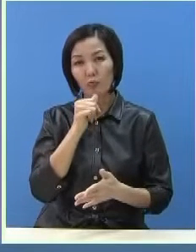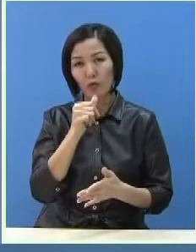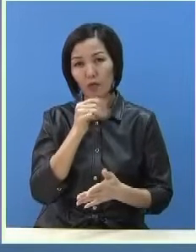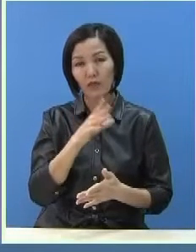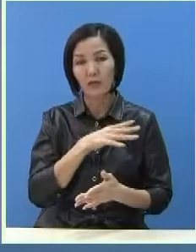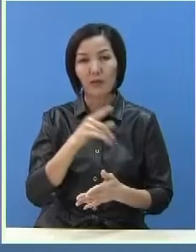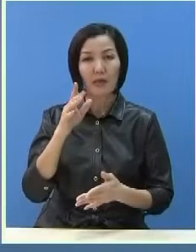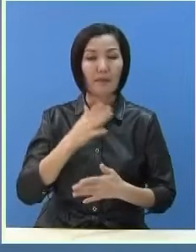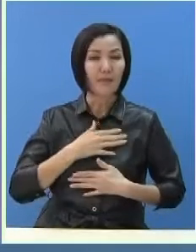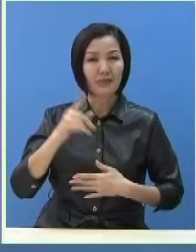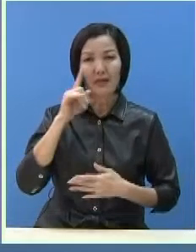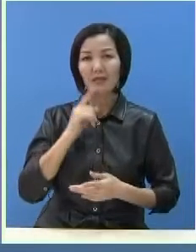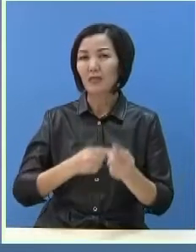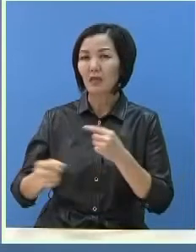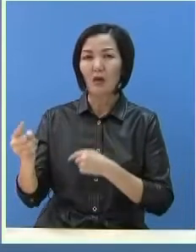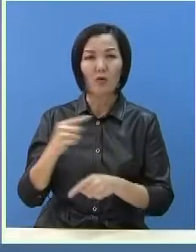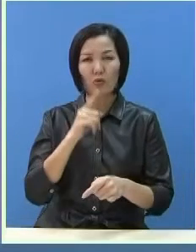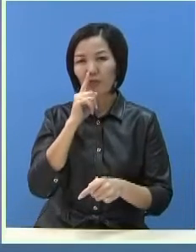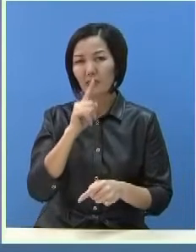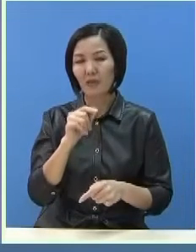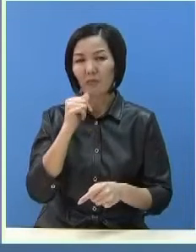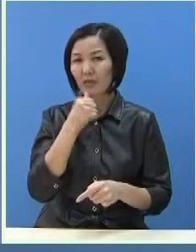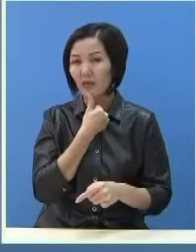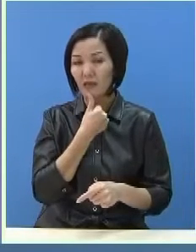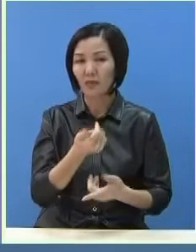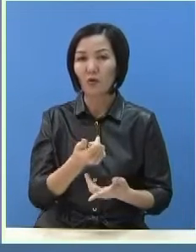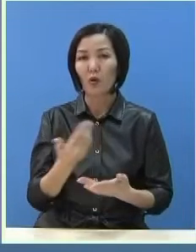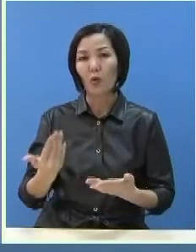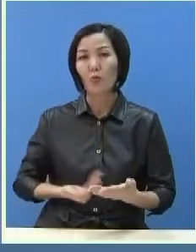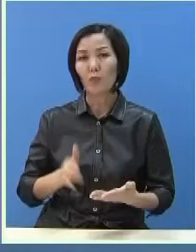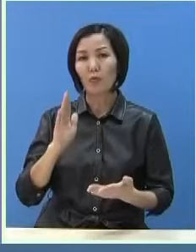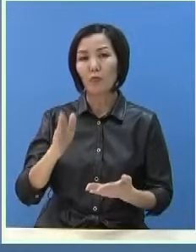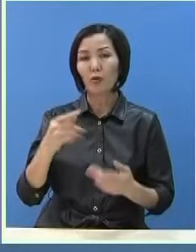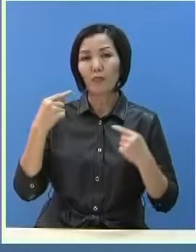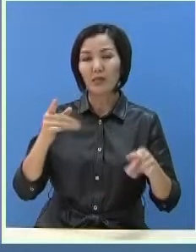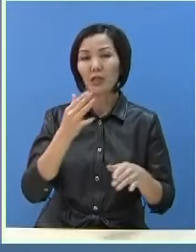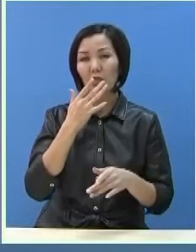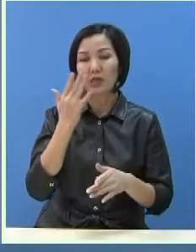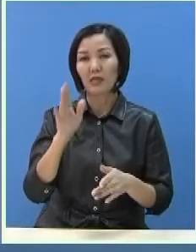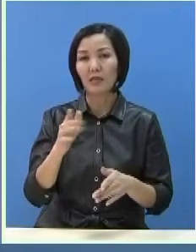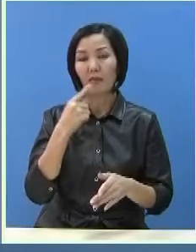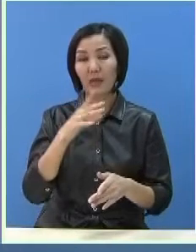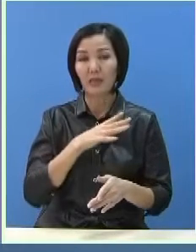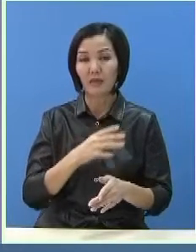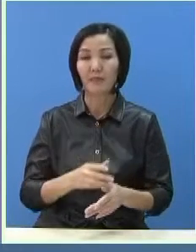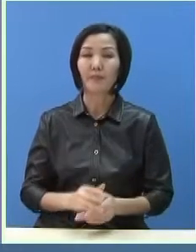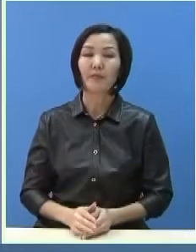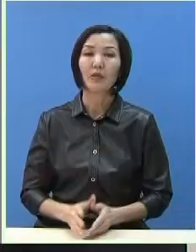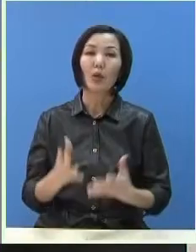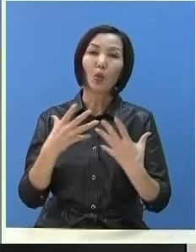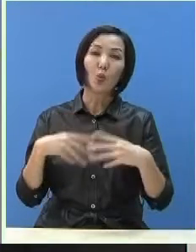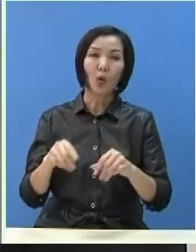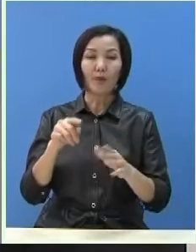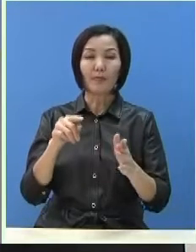біз Қазақстанға қайтып оралғымыз келмейді, сол жақта өмір сүргіміз келеді дегенді айтты. Бұл да енді қоғамның ішіндегі